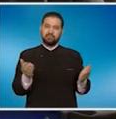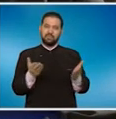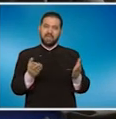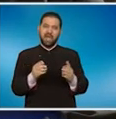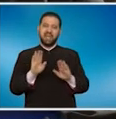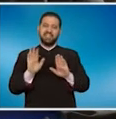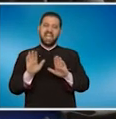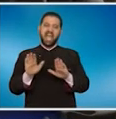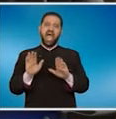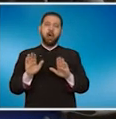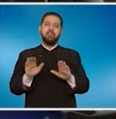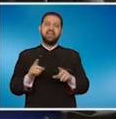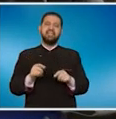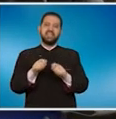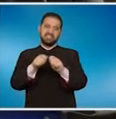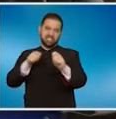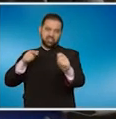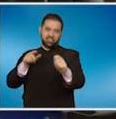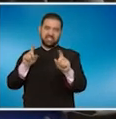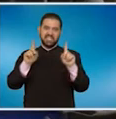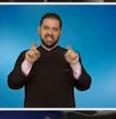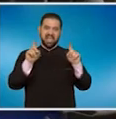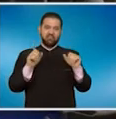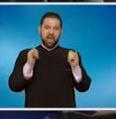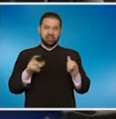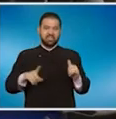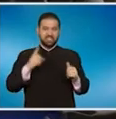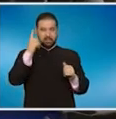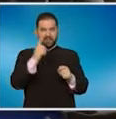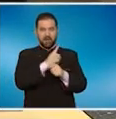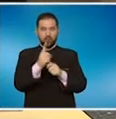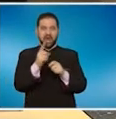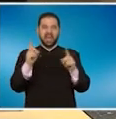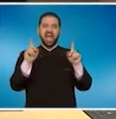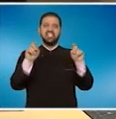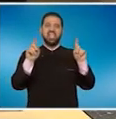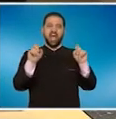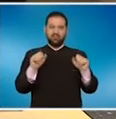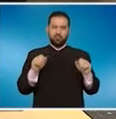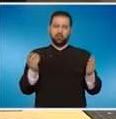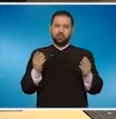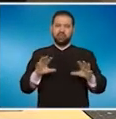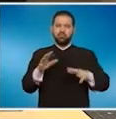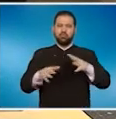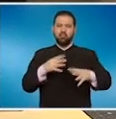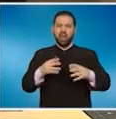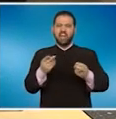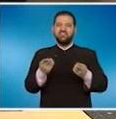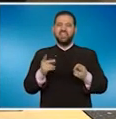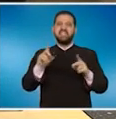el încearcă să te tulbure, de fapt. Aceasta este lucrarea demonilor. Prima lucrare a demonilor este tulburarea noastră. Și orice tulburare vine de la